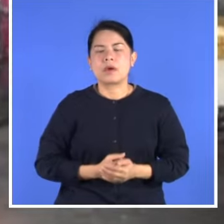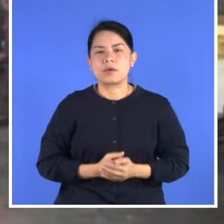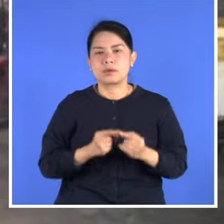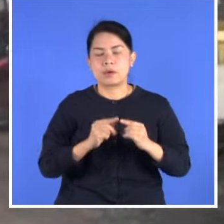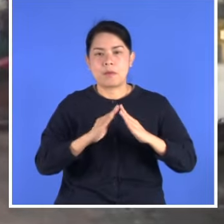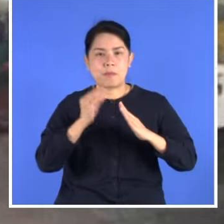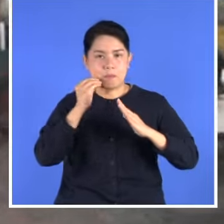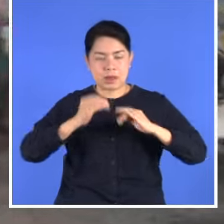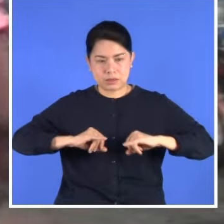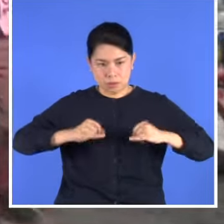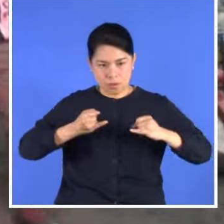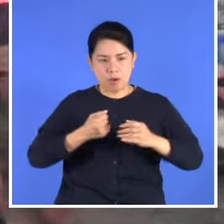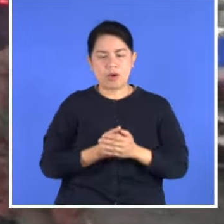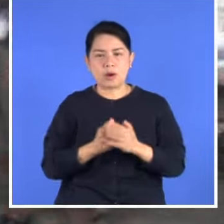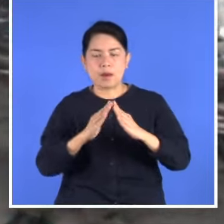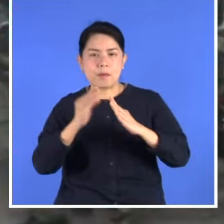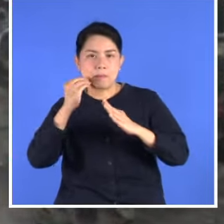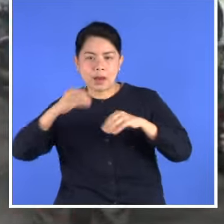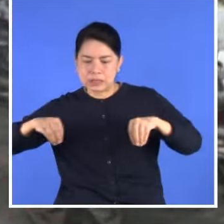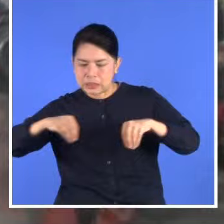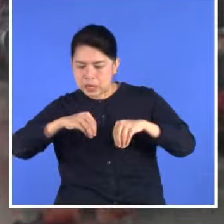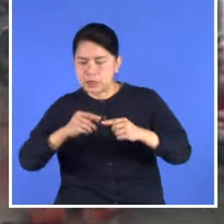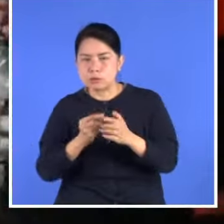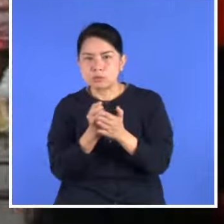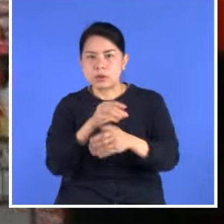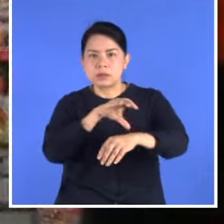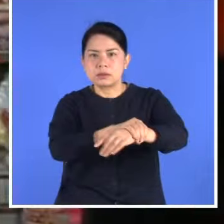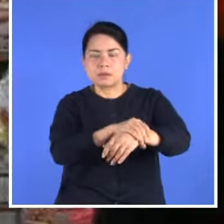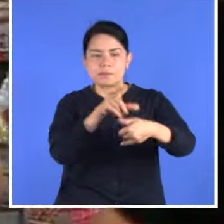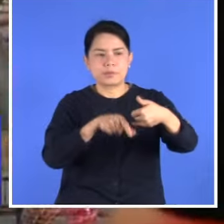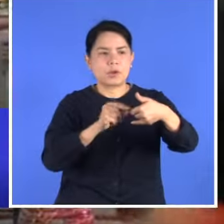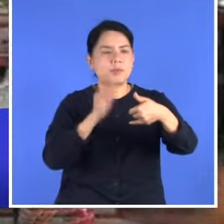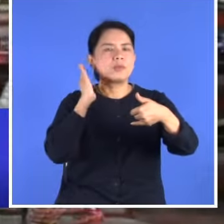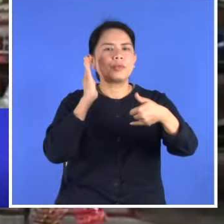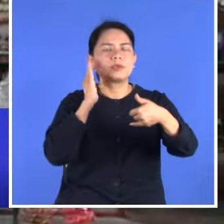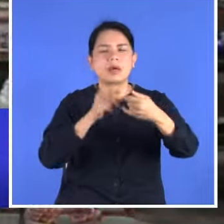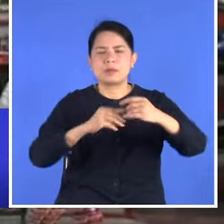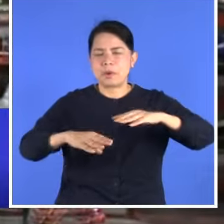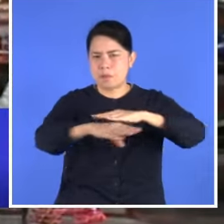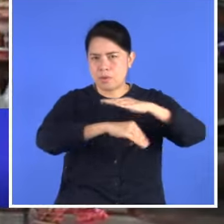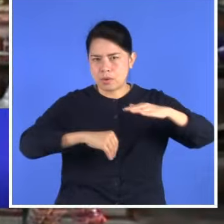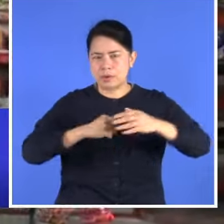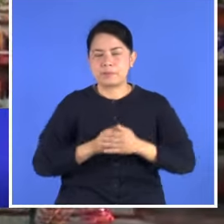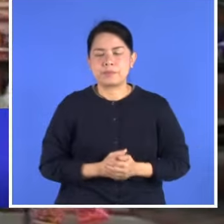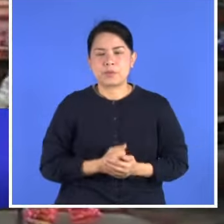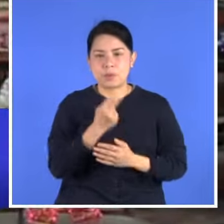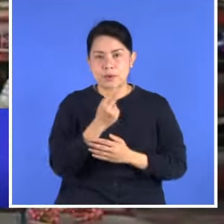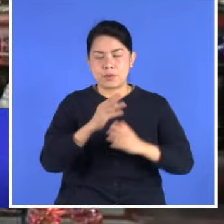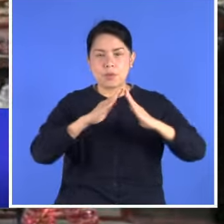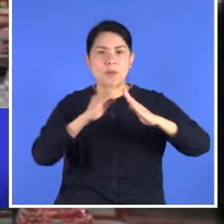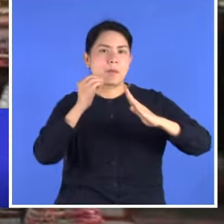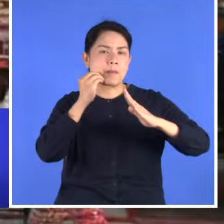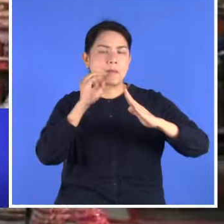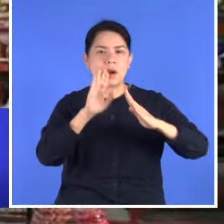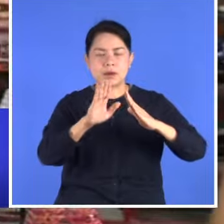ชาบ้านช่วยกันจับผู้ชายที่บุกรุกเข้าไปจับไว้ได้ตรวจสอบในบ้านที่เกิดเหตุเป็นบ้านของผู้ใหญ่นี่